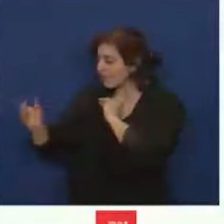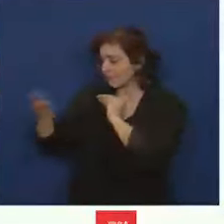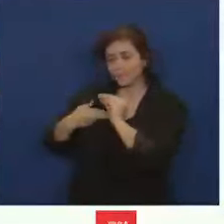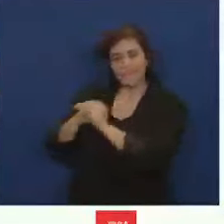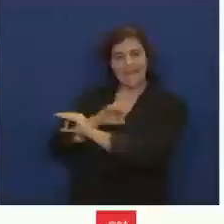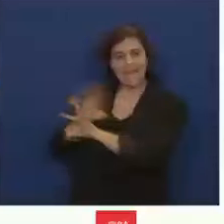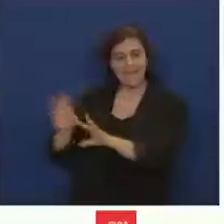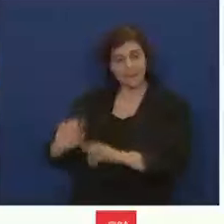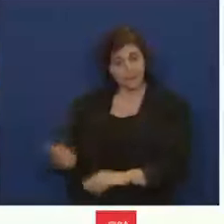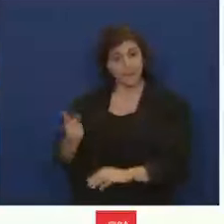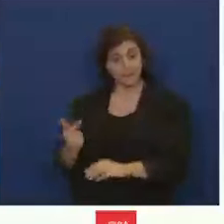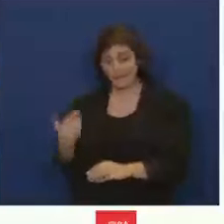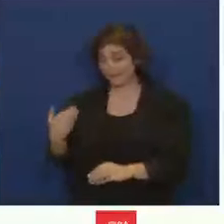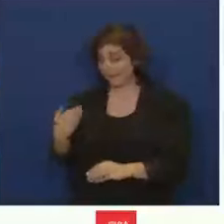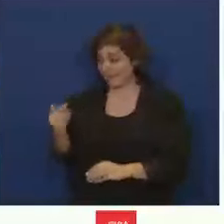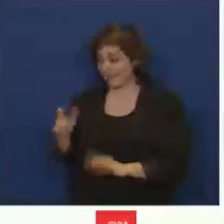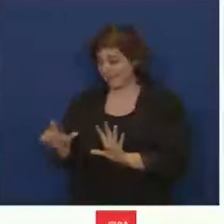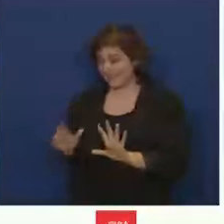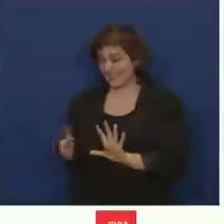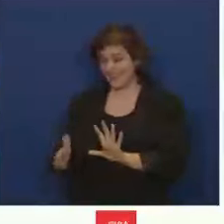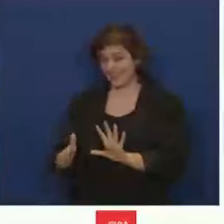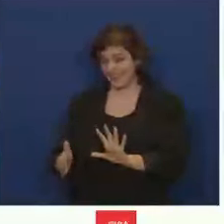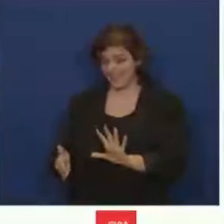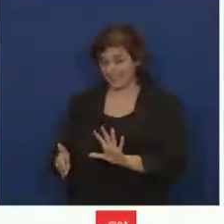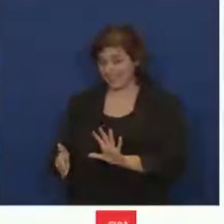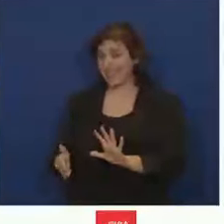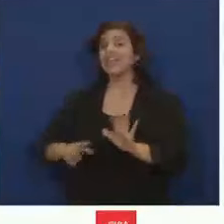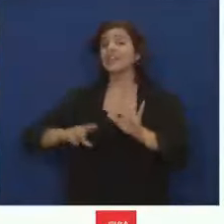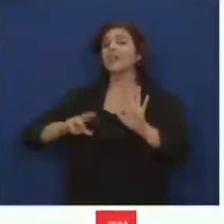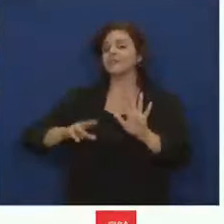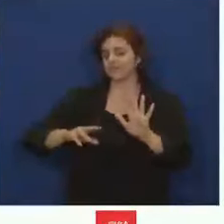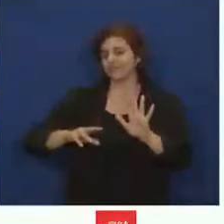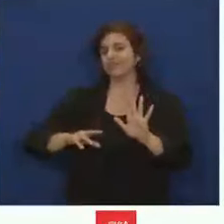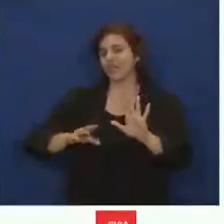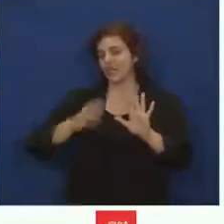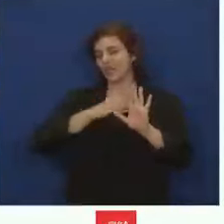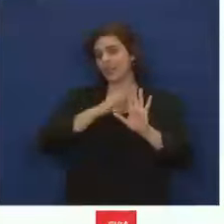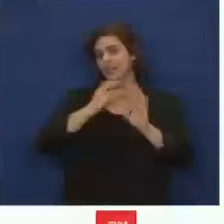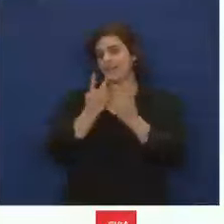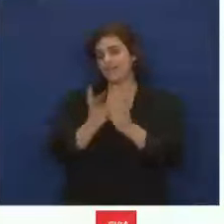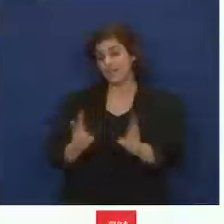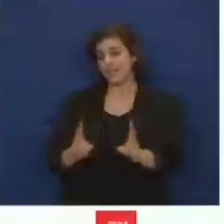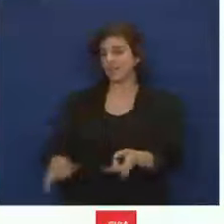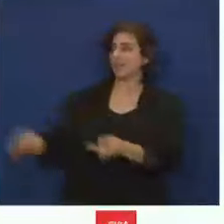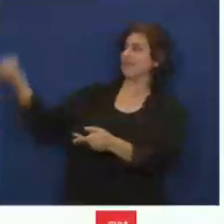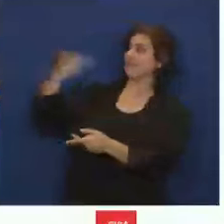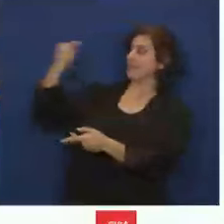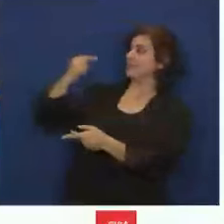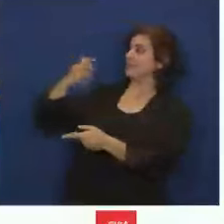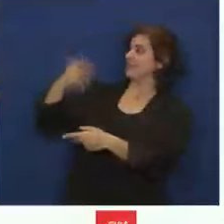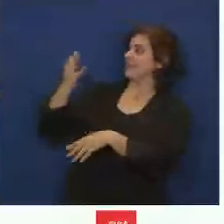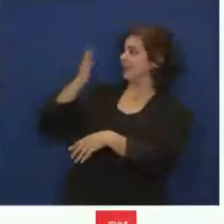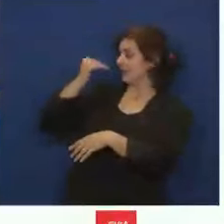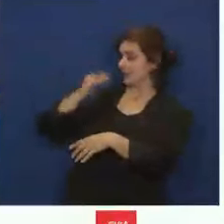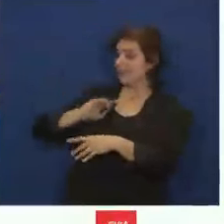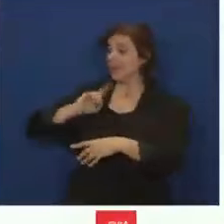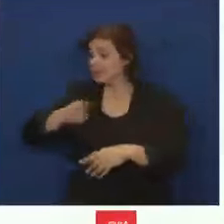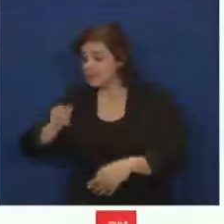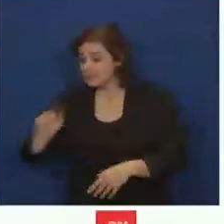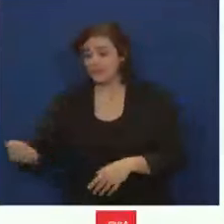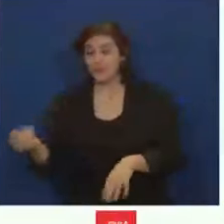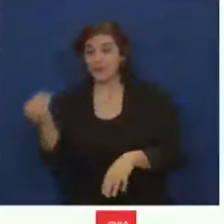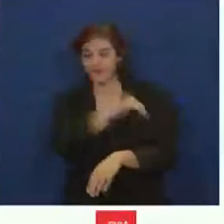deuxième le 7 avril dernier, précipité après l'assignation de notre commune le 15 février précédent. En